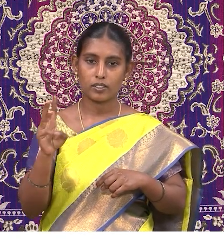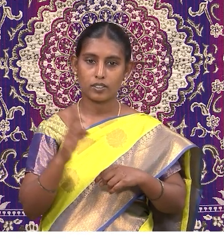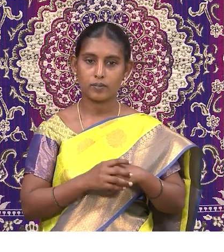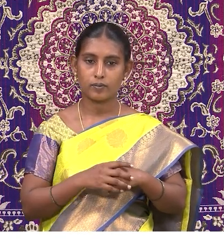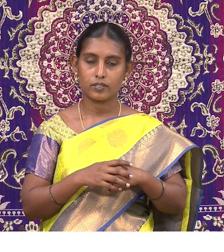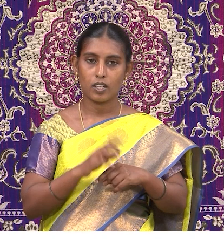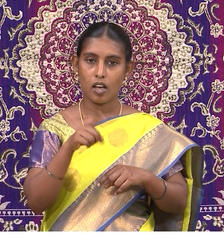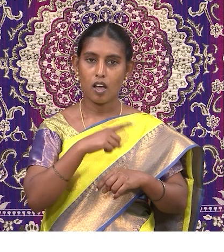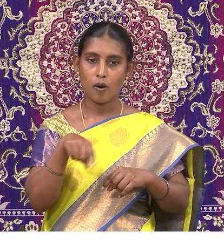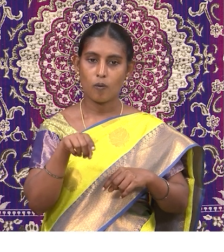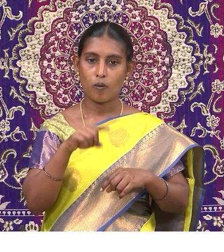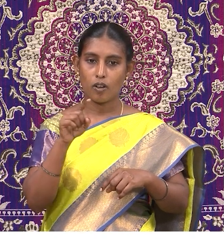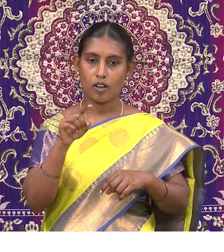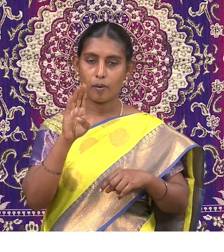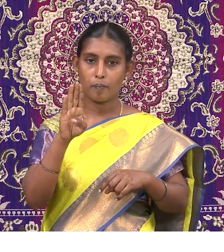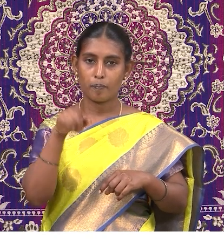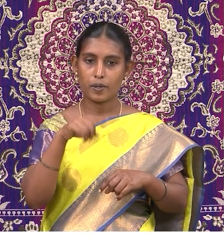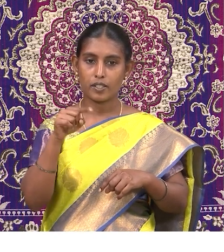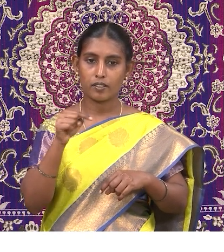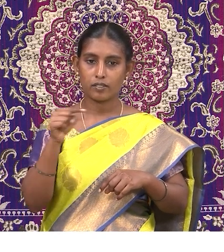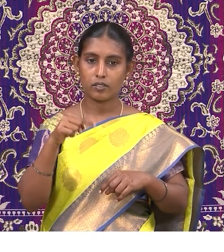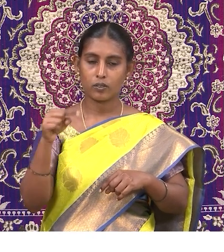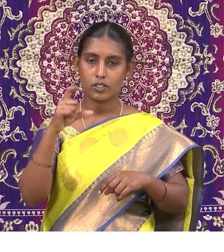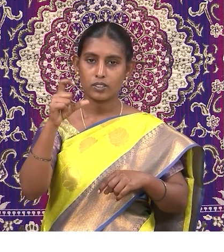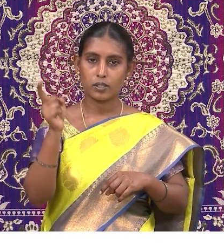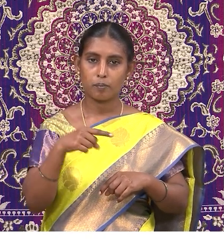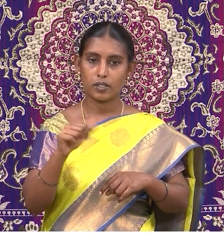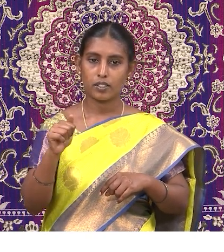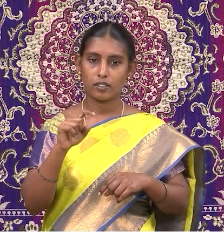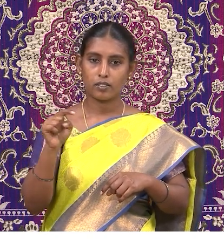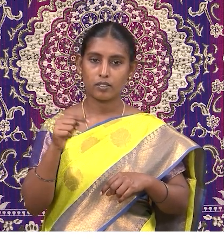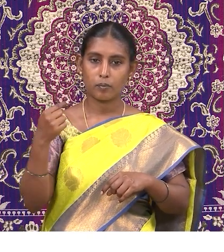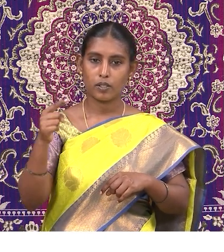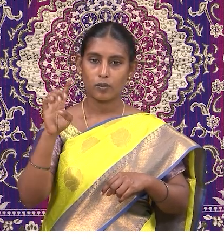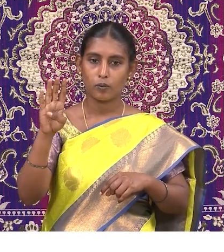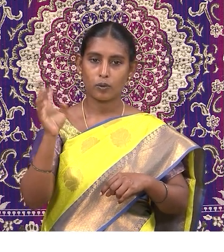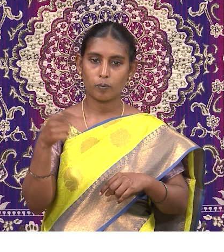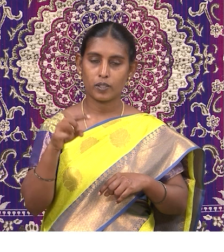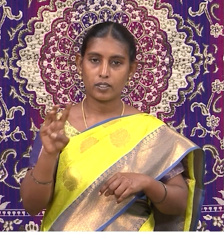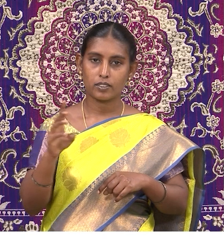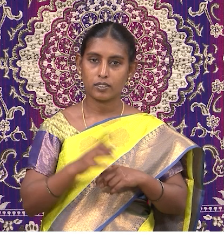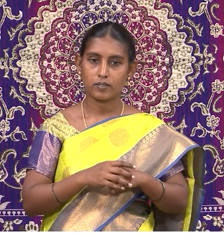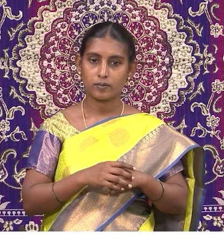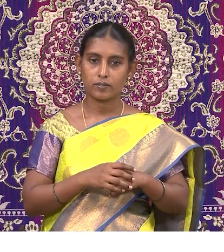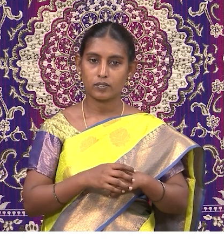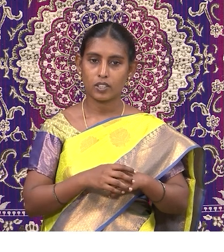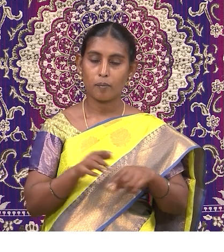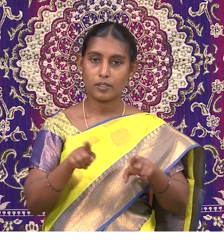ஏ மைனஸ் ஃபோர் பை த்ரீ. அப்போ என்ன நடக்கும், உங்களுக்கு கூடுதல் பலன்